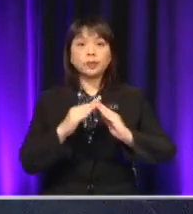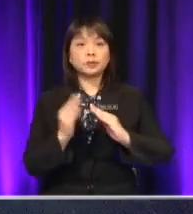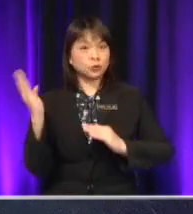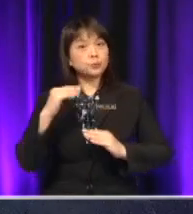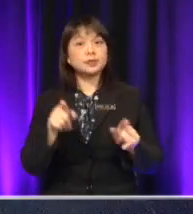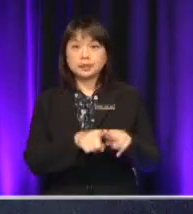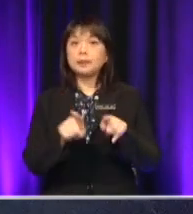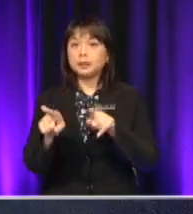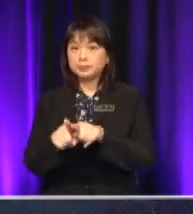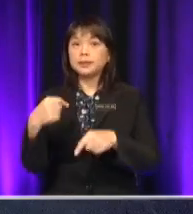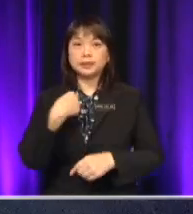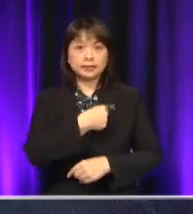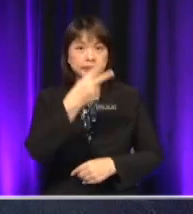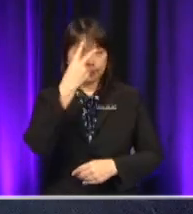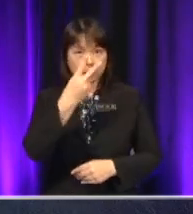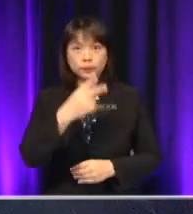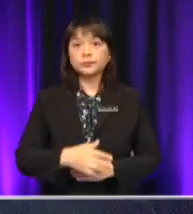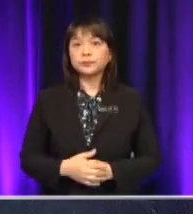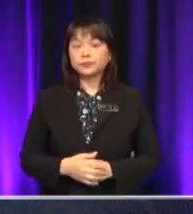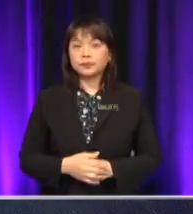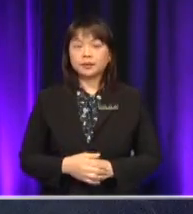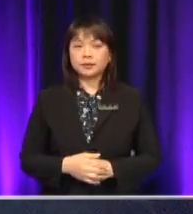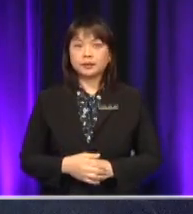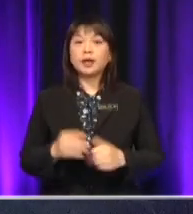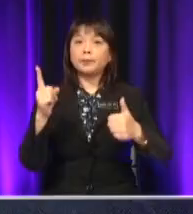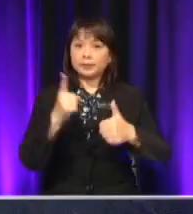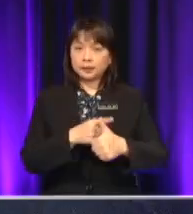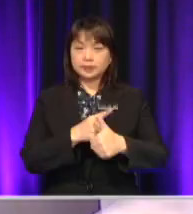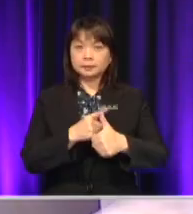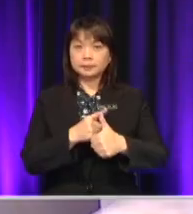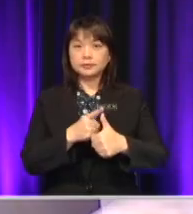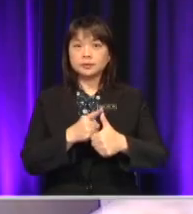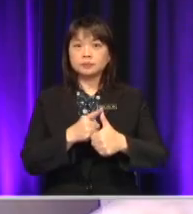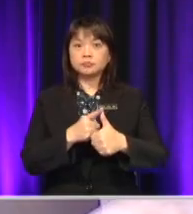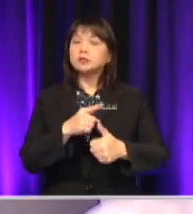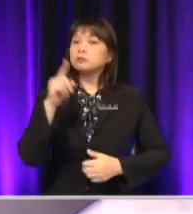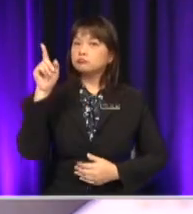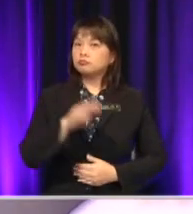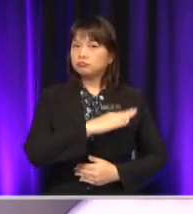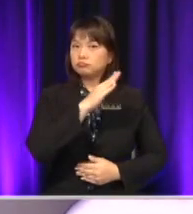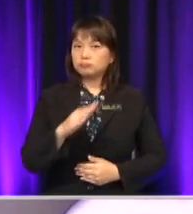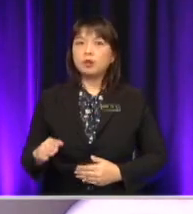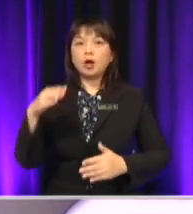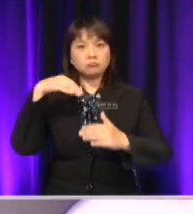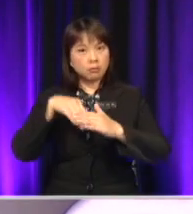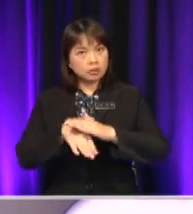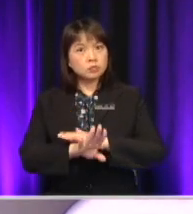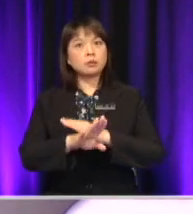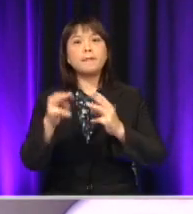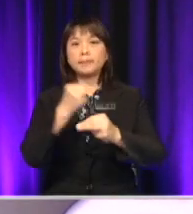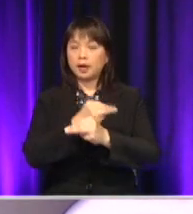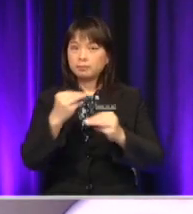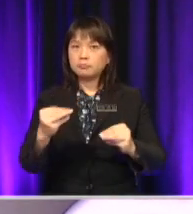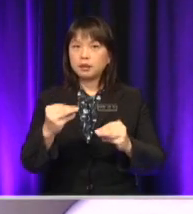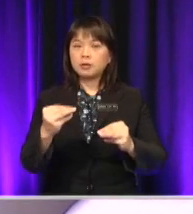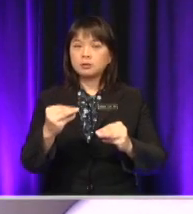perhatikan peraturan-peraturan ini satu persatu. Yang pertama, dilarang masuk tanpa kebenaran guru. Alamak, Cikgu,